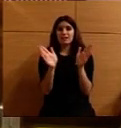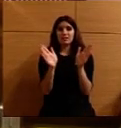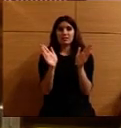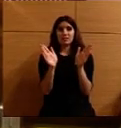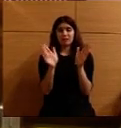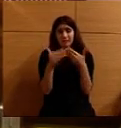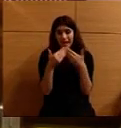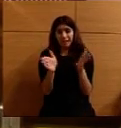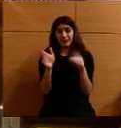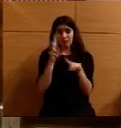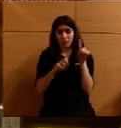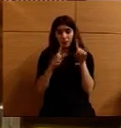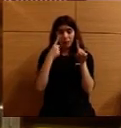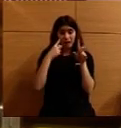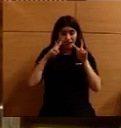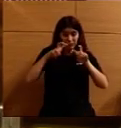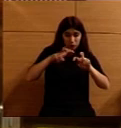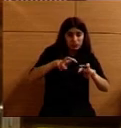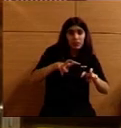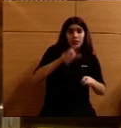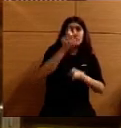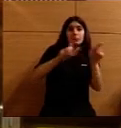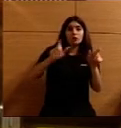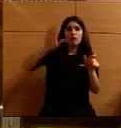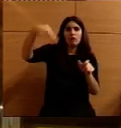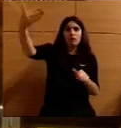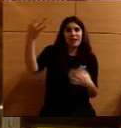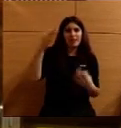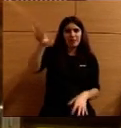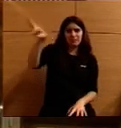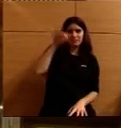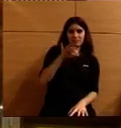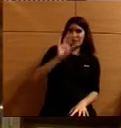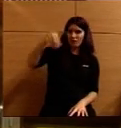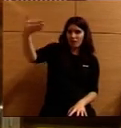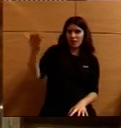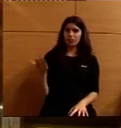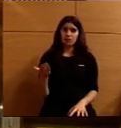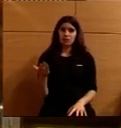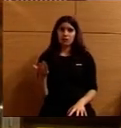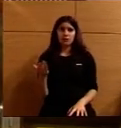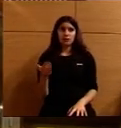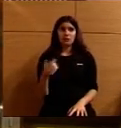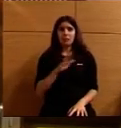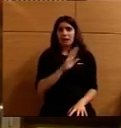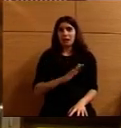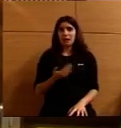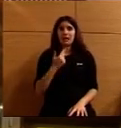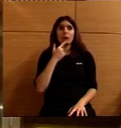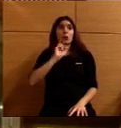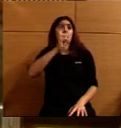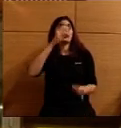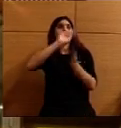abrelates per a poder buscar personal fora de la nostra administració. I tenim que reclutar